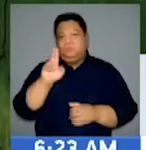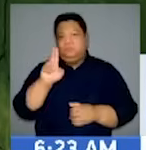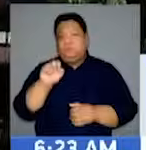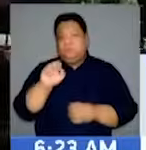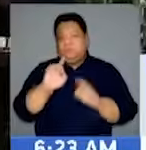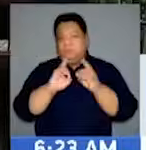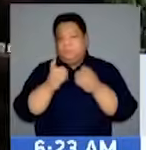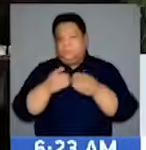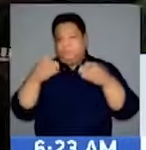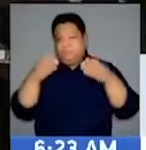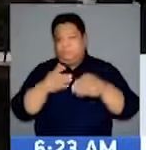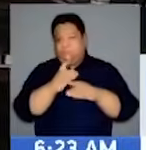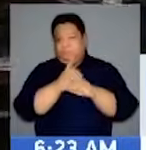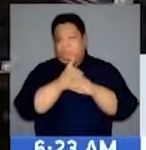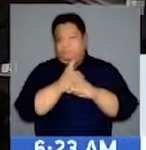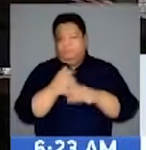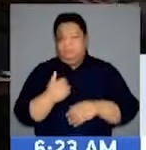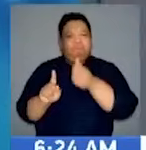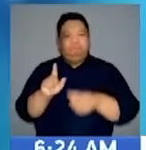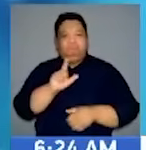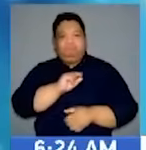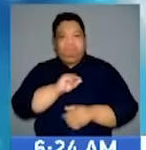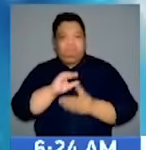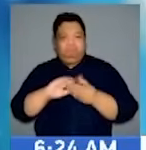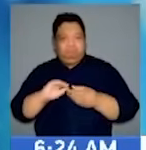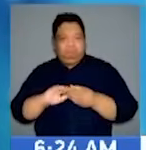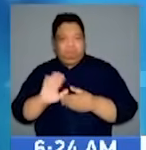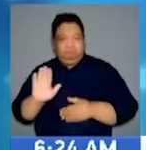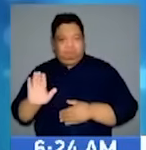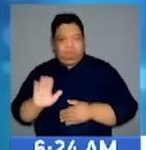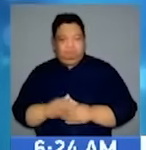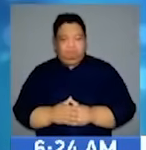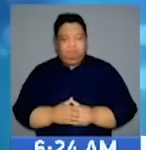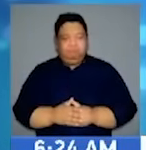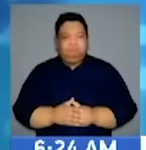Somali pirates na pumasok sa tanker.